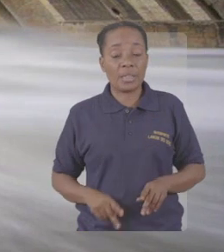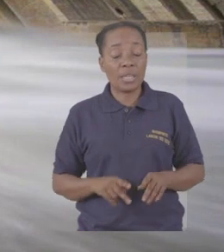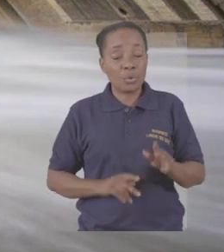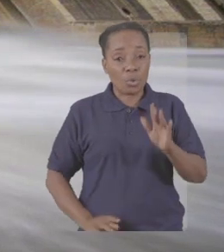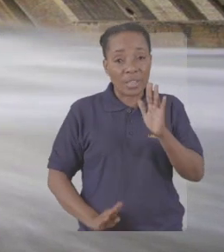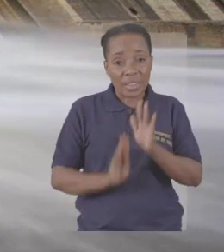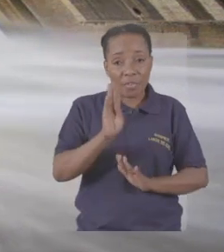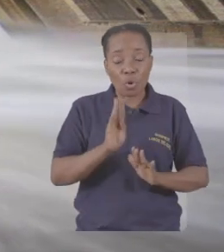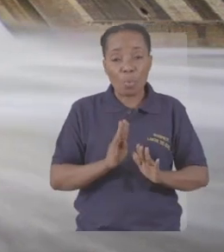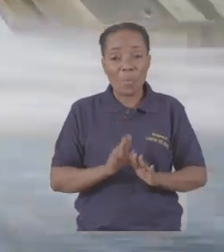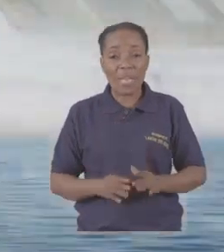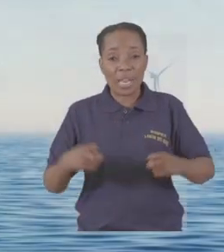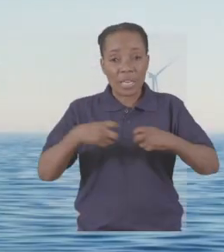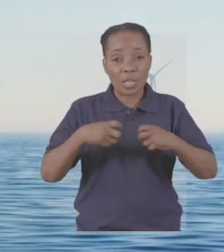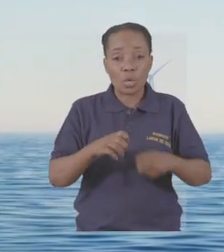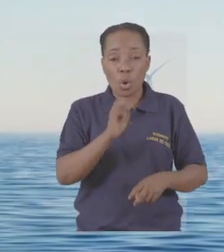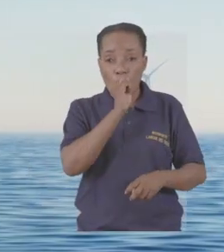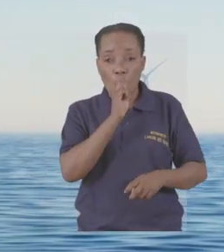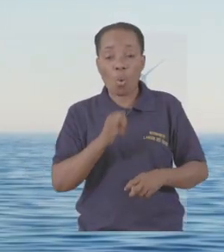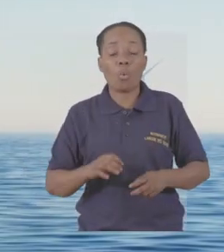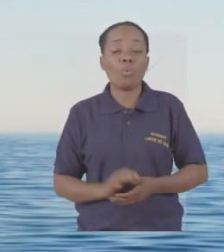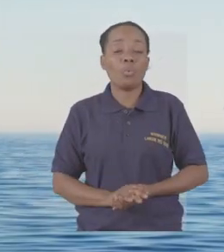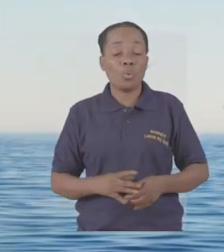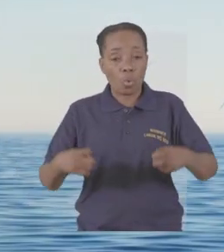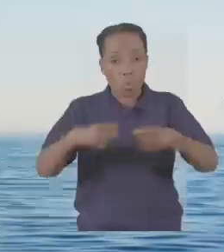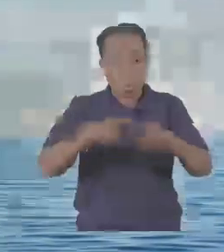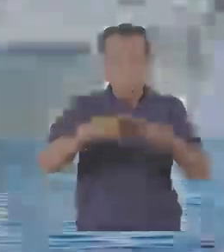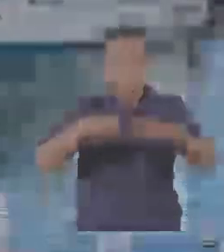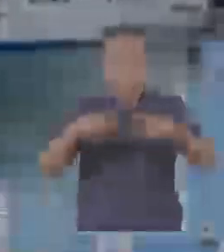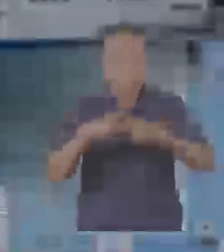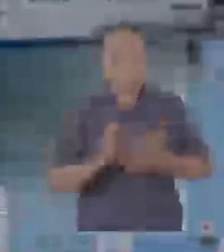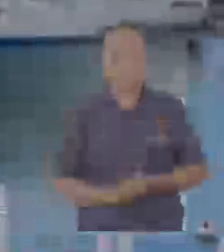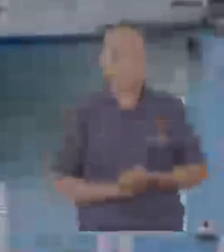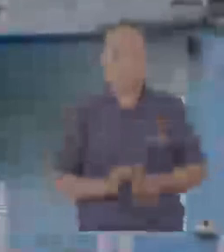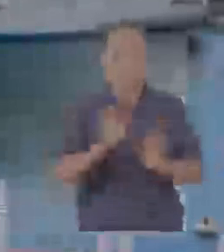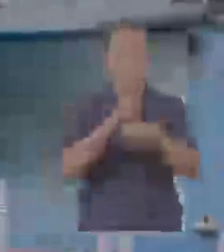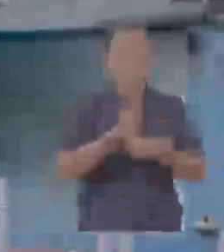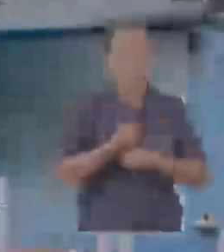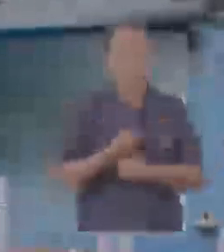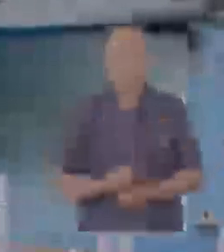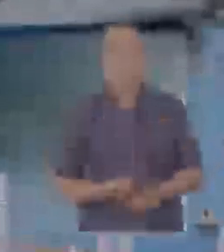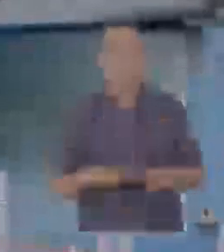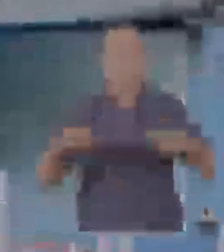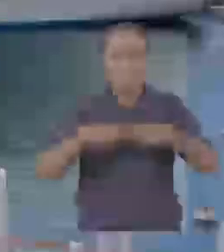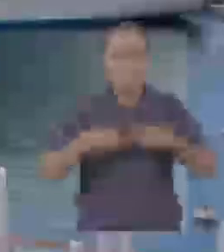hydroélectrique, la production d'énergie éolienne et le transport